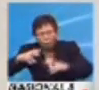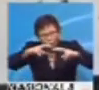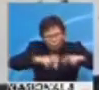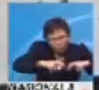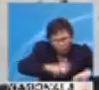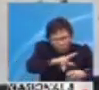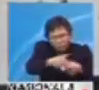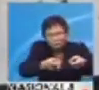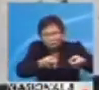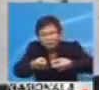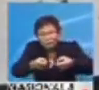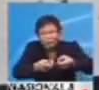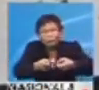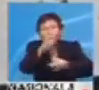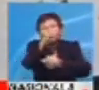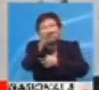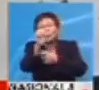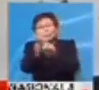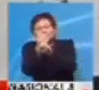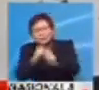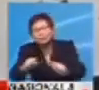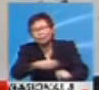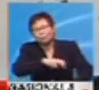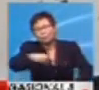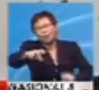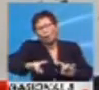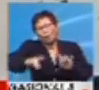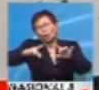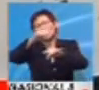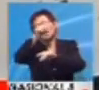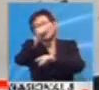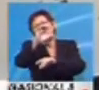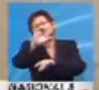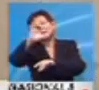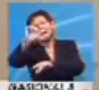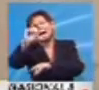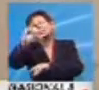yang dikendalikan biro keselamatan pengangkutan Australia